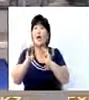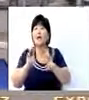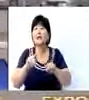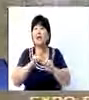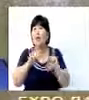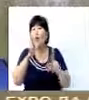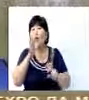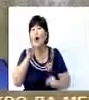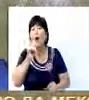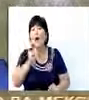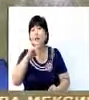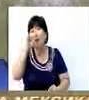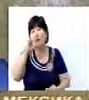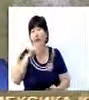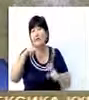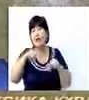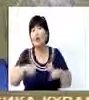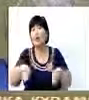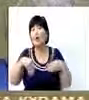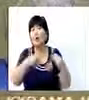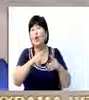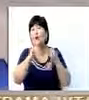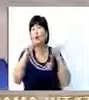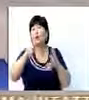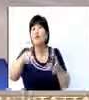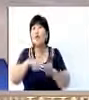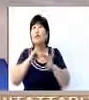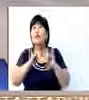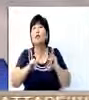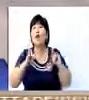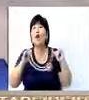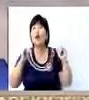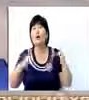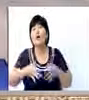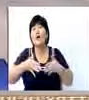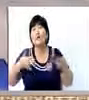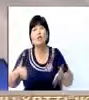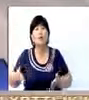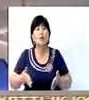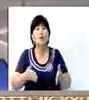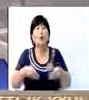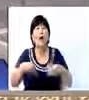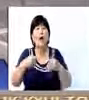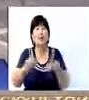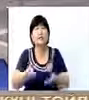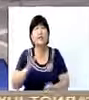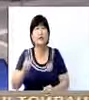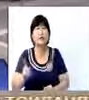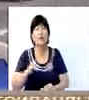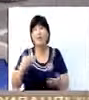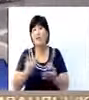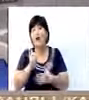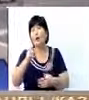нысандарын уақытша Қазақстан құзыретіне өткізу жұлдызды қаланың дамуы мен өркендеуіне кең жол ашады деп күтілуде. Жаңа